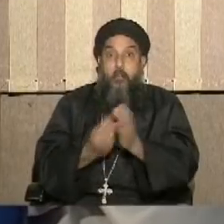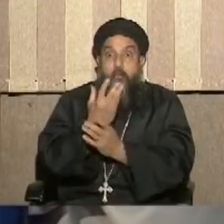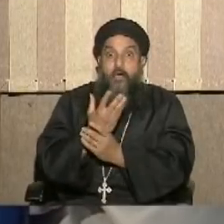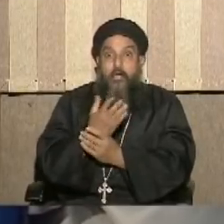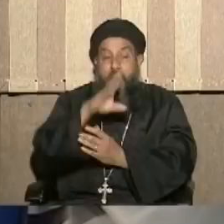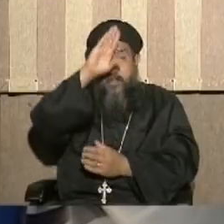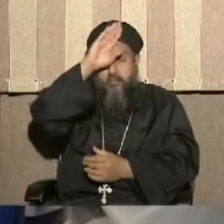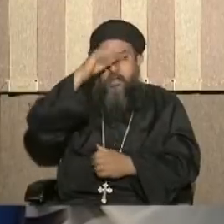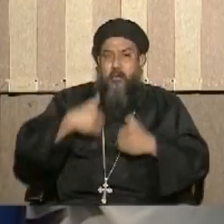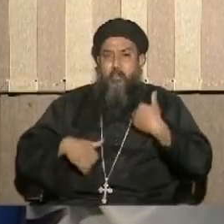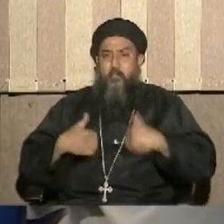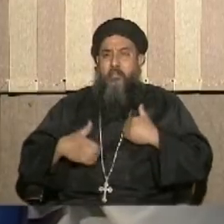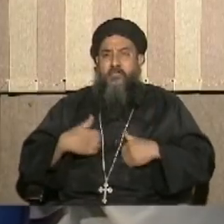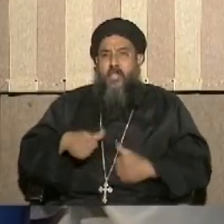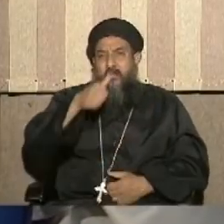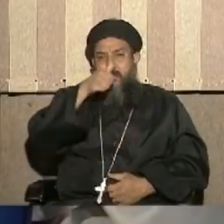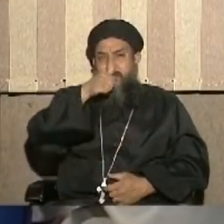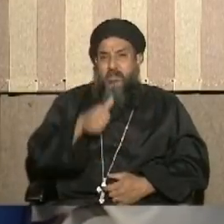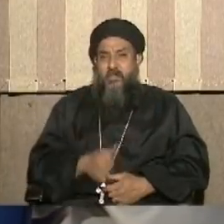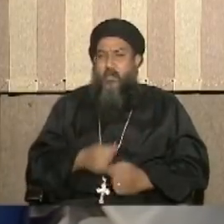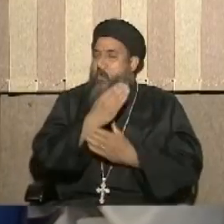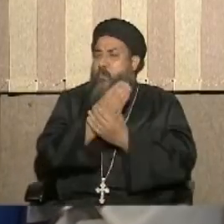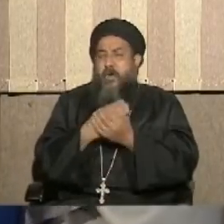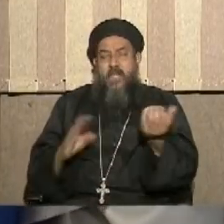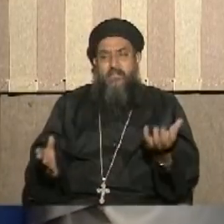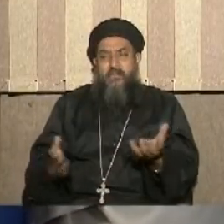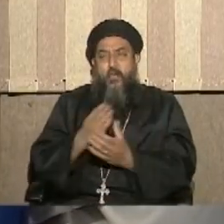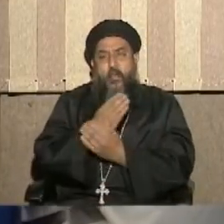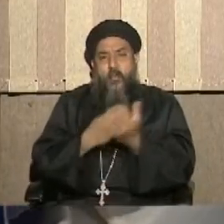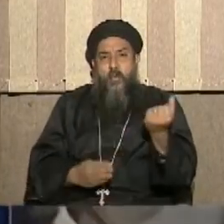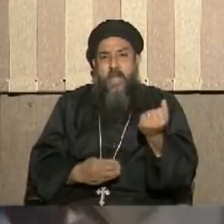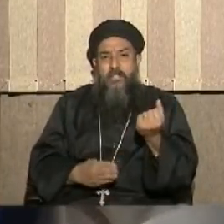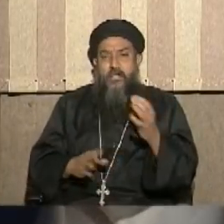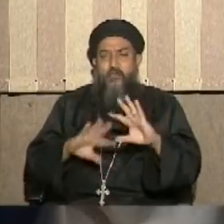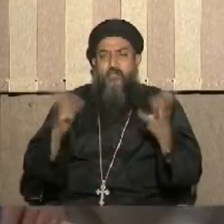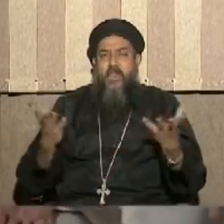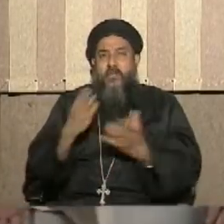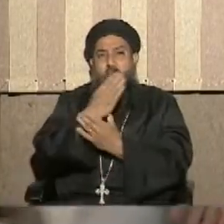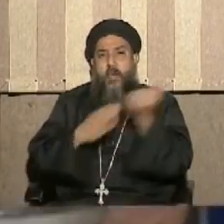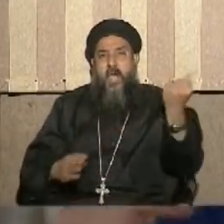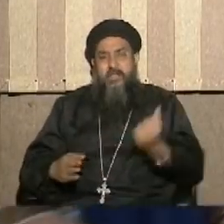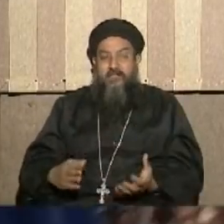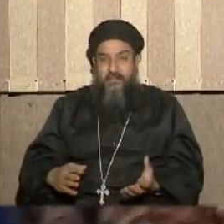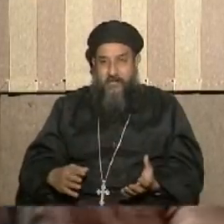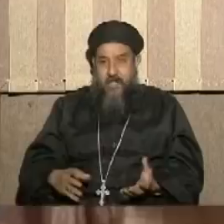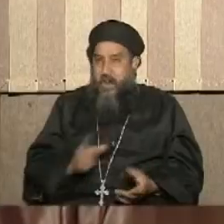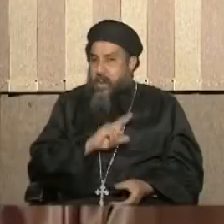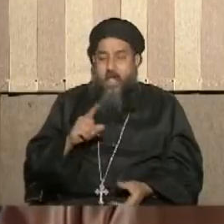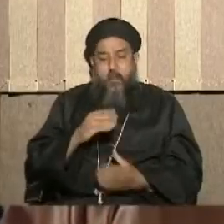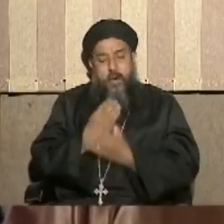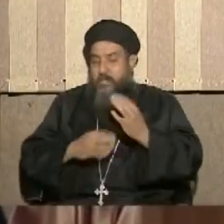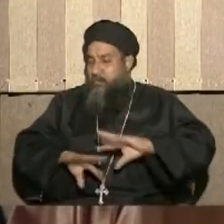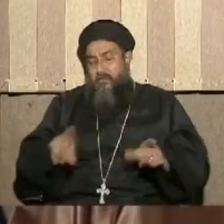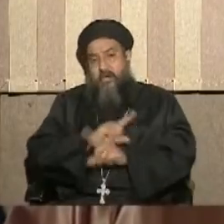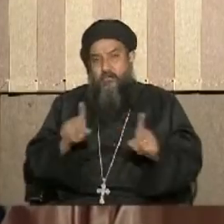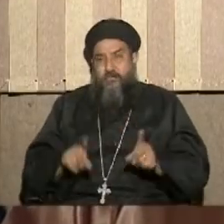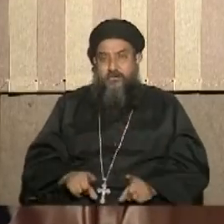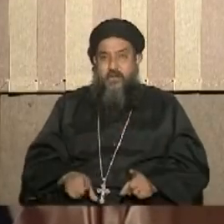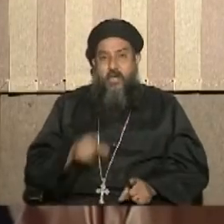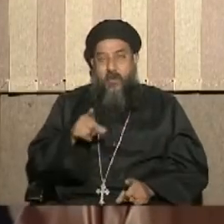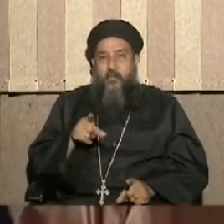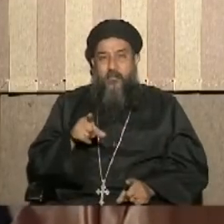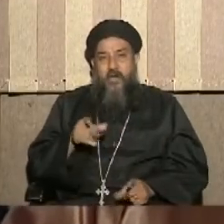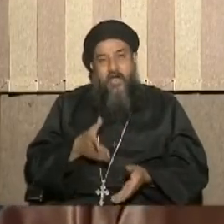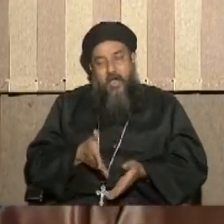صدقني يا مولاي احنا دورنا في كل مكان ممكن يكونوا فيه. يعني ايه؟ ولادي ضاعوا مني؟ لا لا يا مولاي ما ضاعوش،